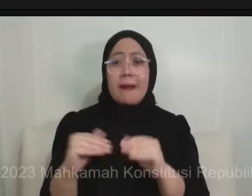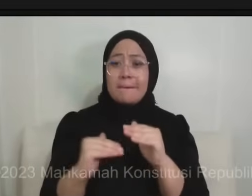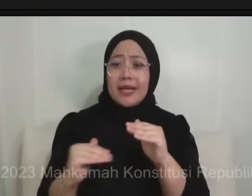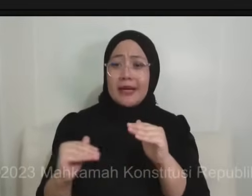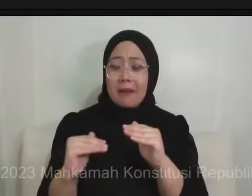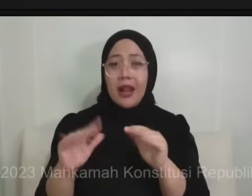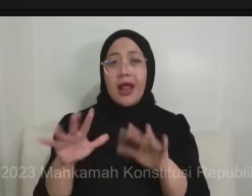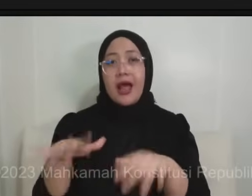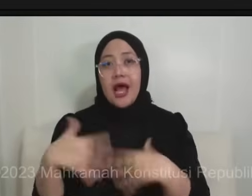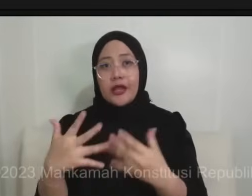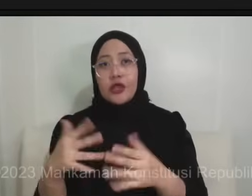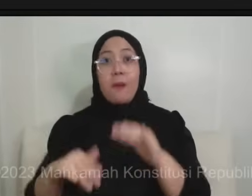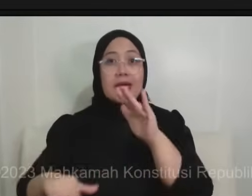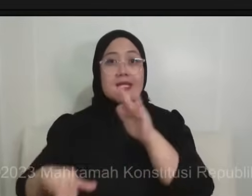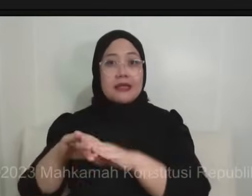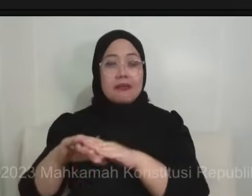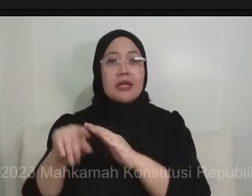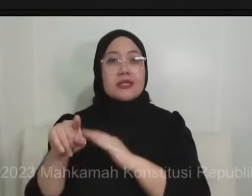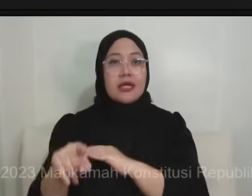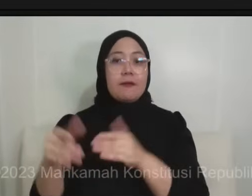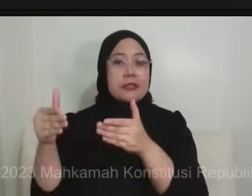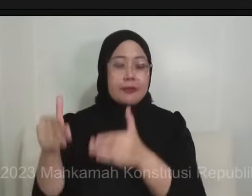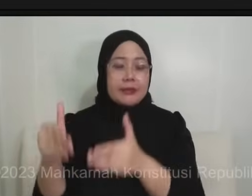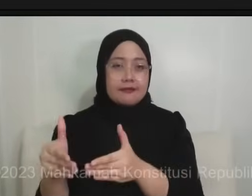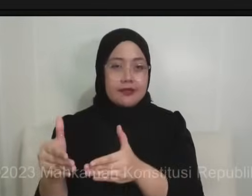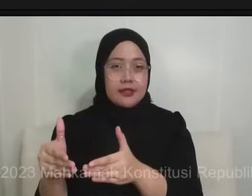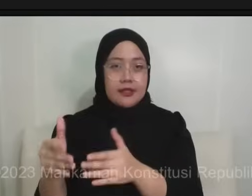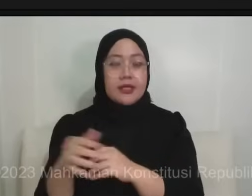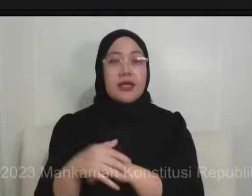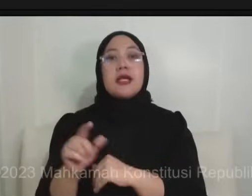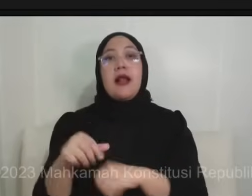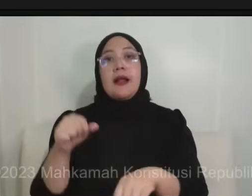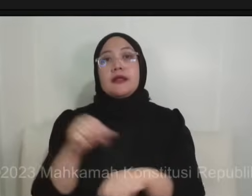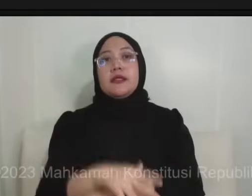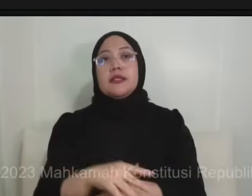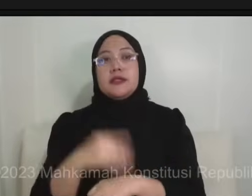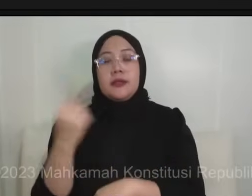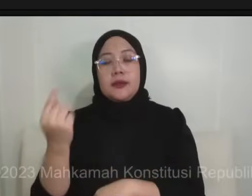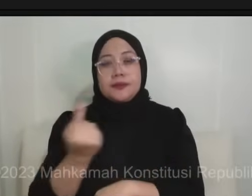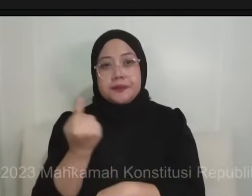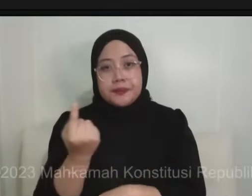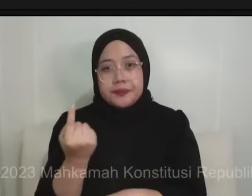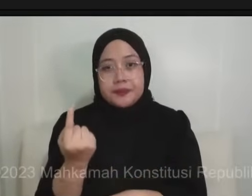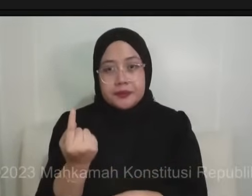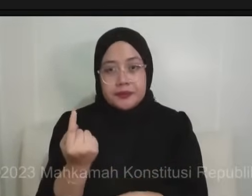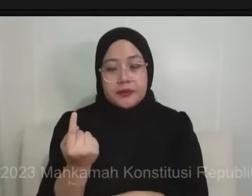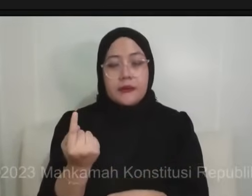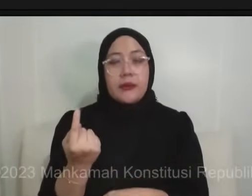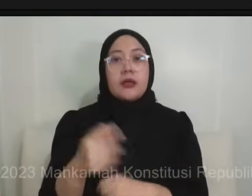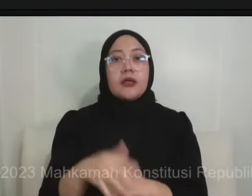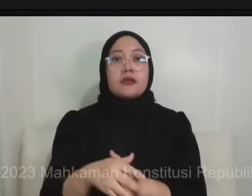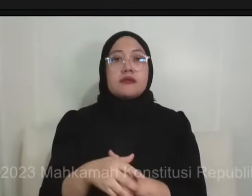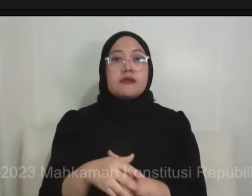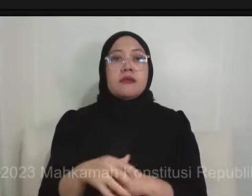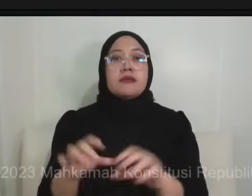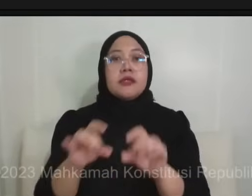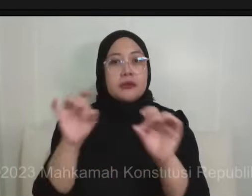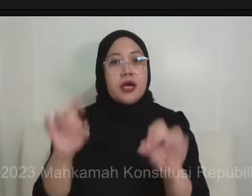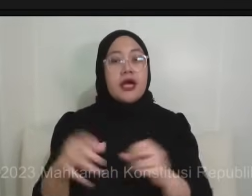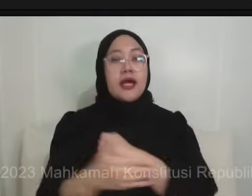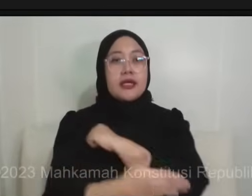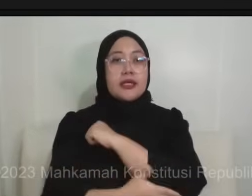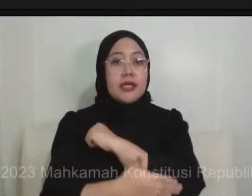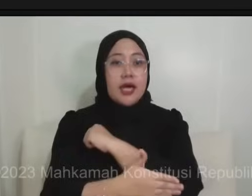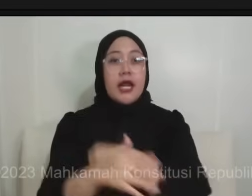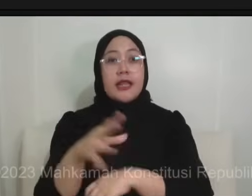maksimalnya secara spesifik dalam praktik umum common practices di berbagai negara termasuk secara